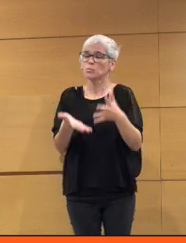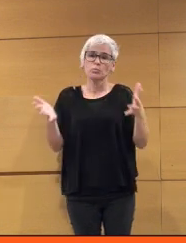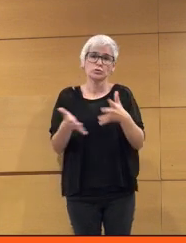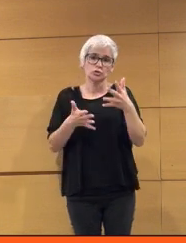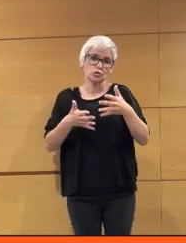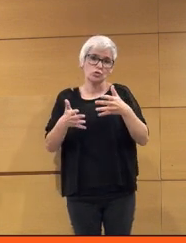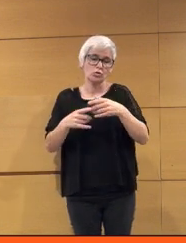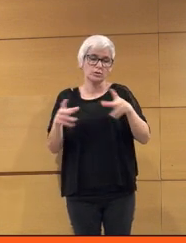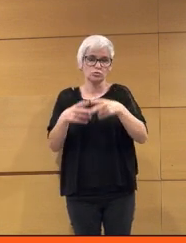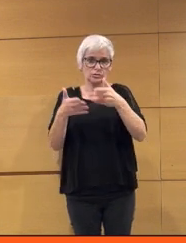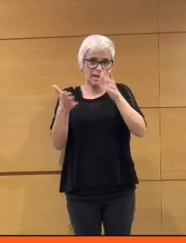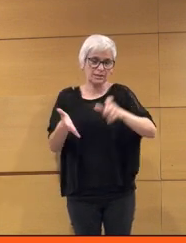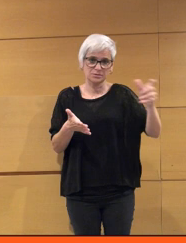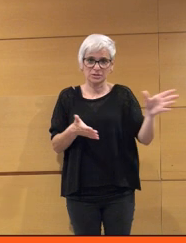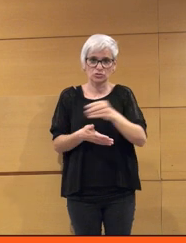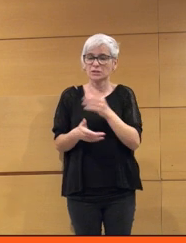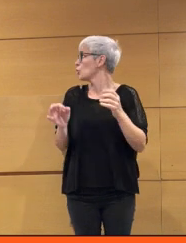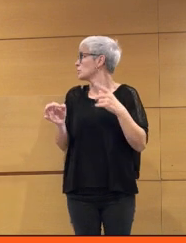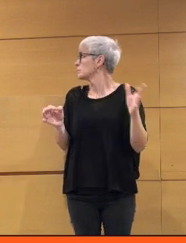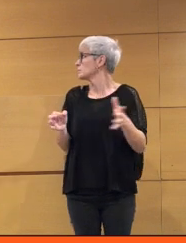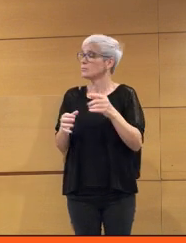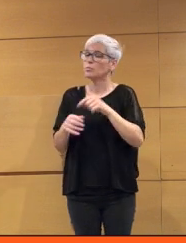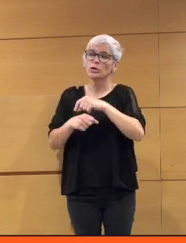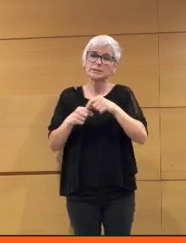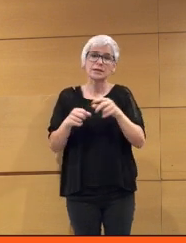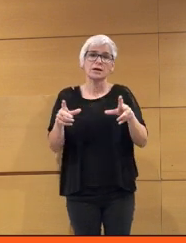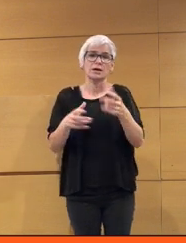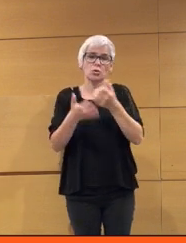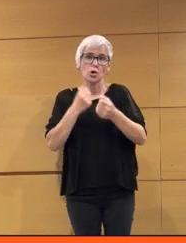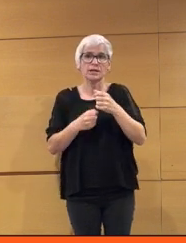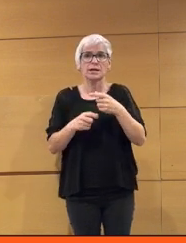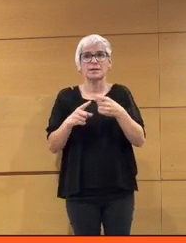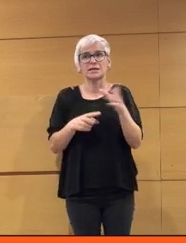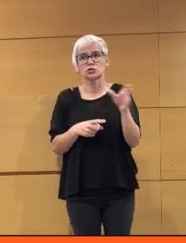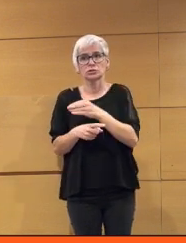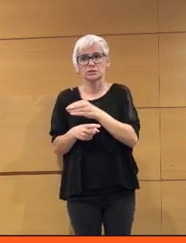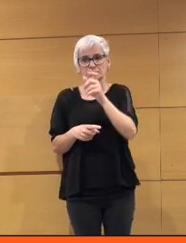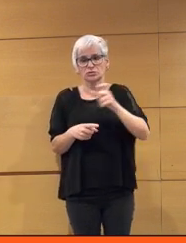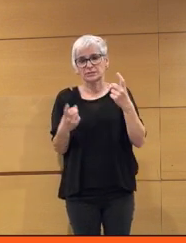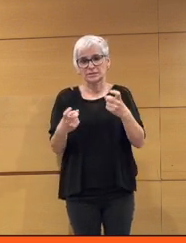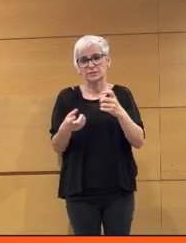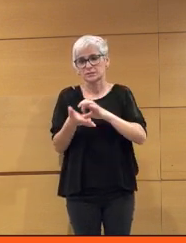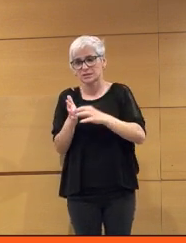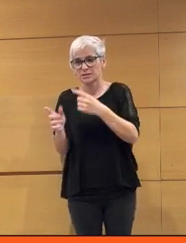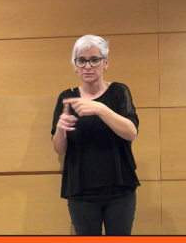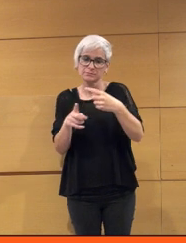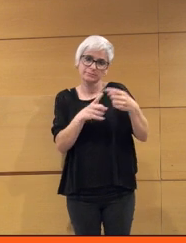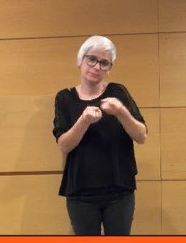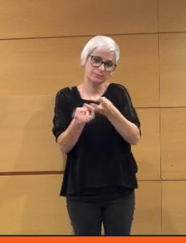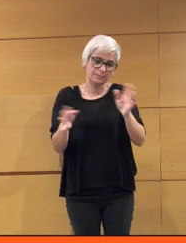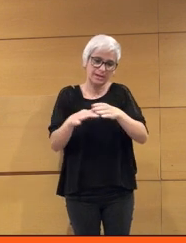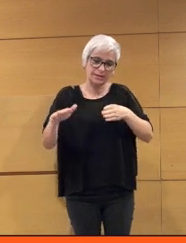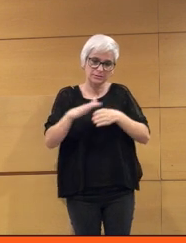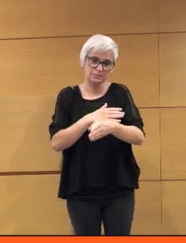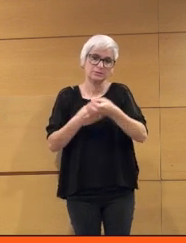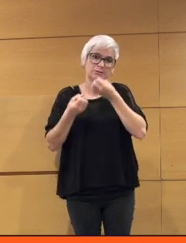persones. I totes les persones, per tant, també vol dir totes les persones que necessiten diversos sistemes, no?, per accedir a la informació